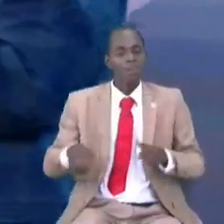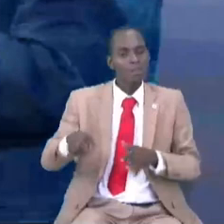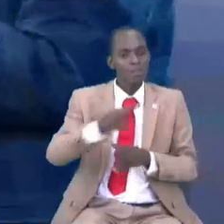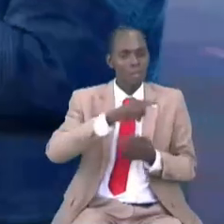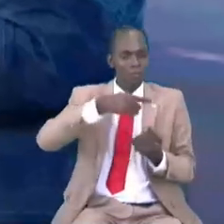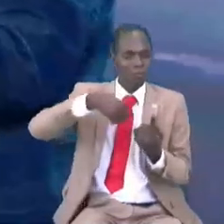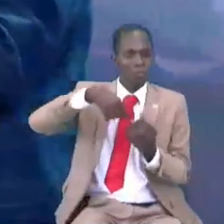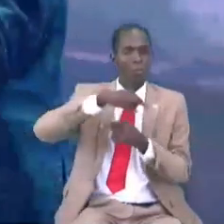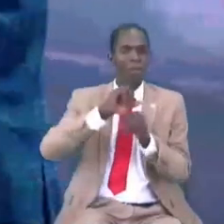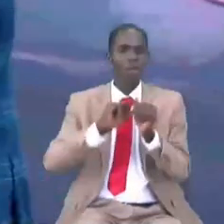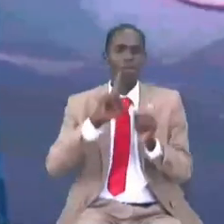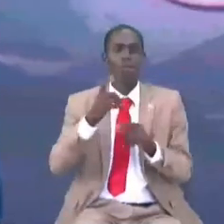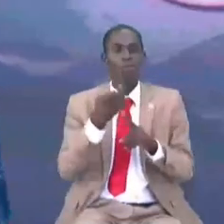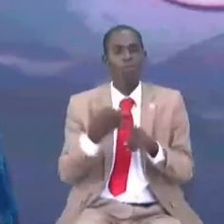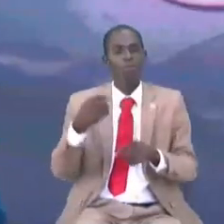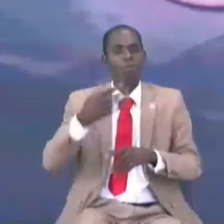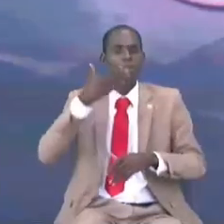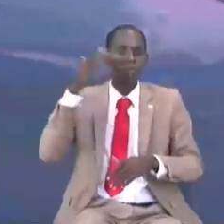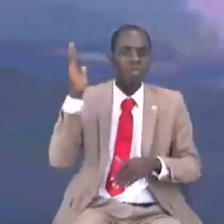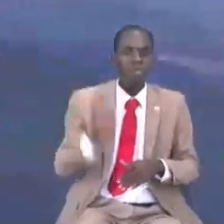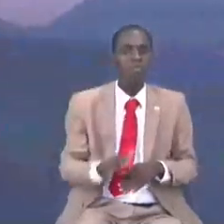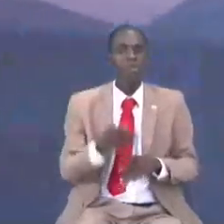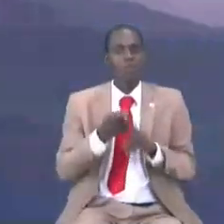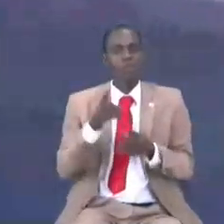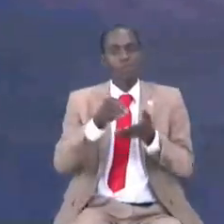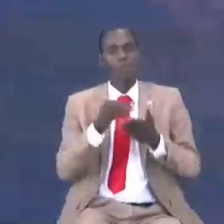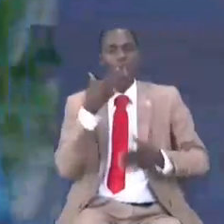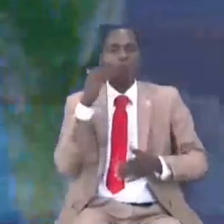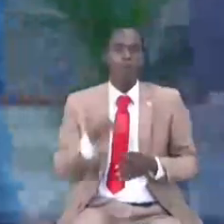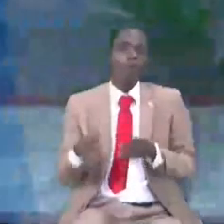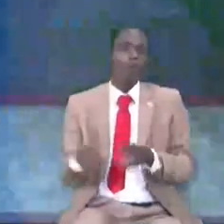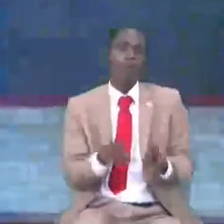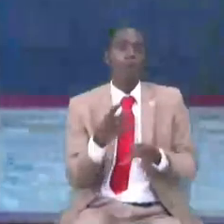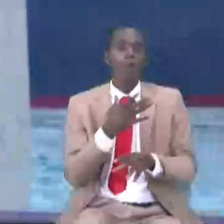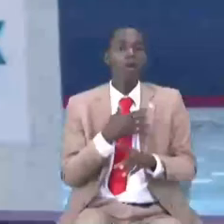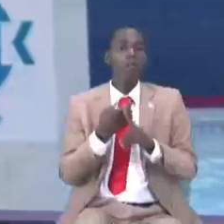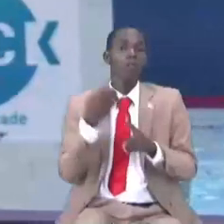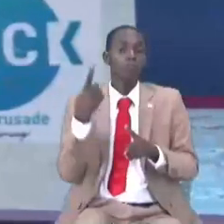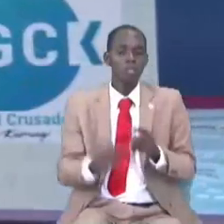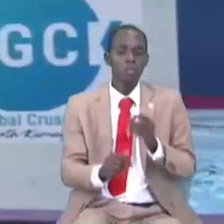actes de violence dont leurs mains sont coupables.